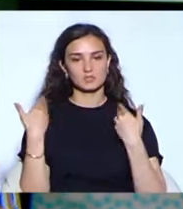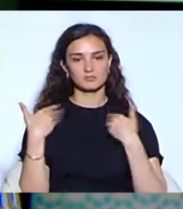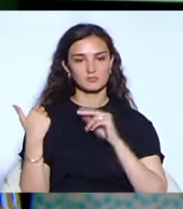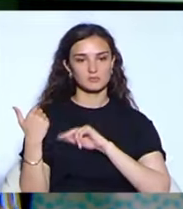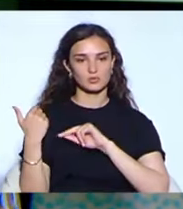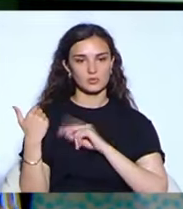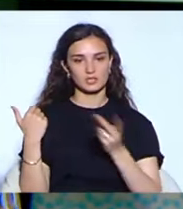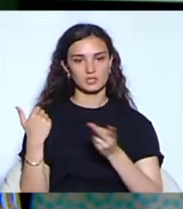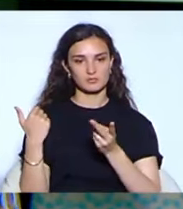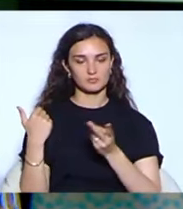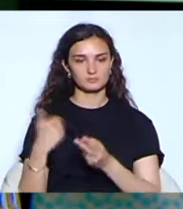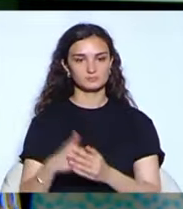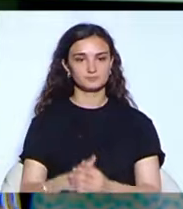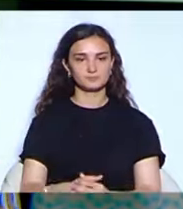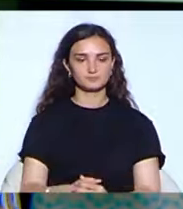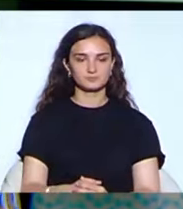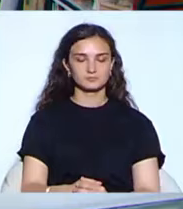კოლეგებო. გესალმები. ჩვენ